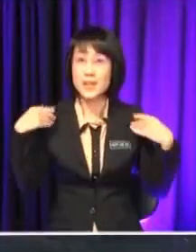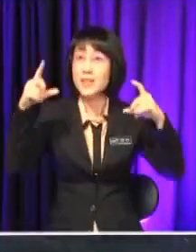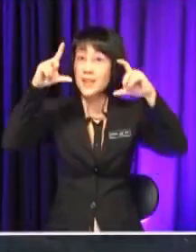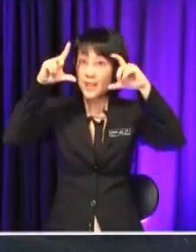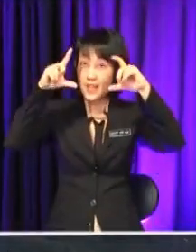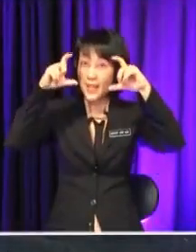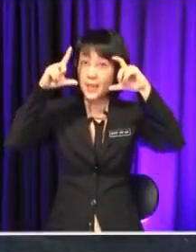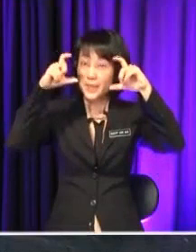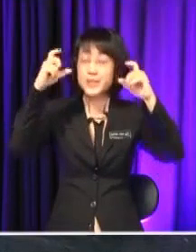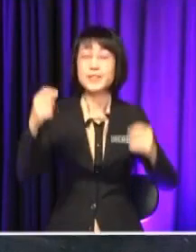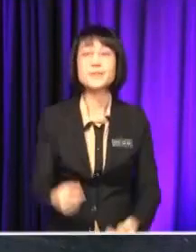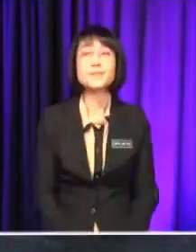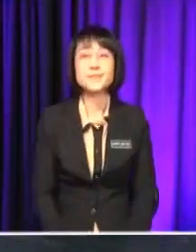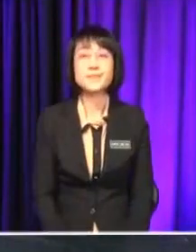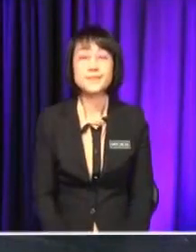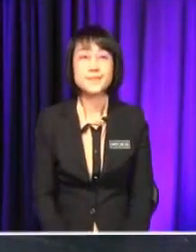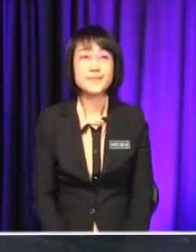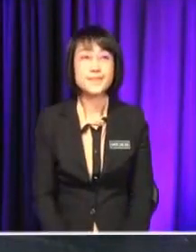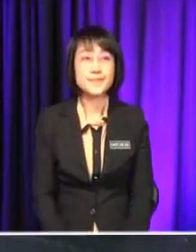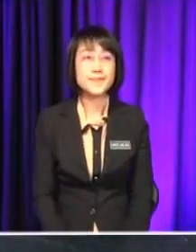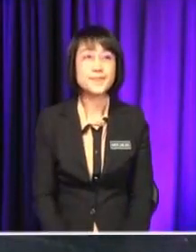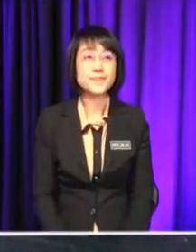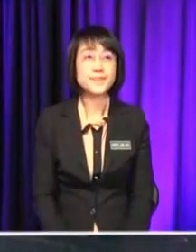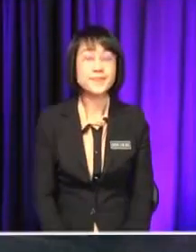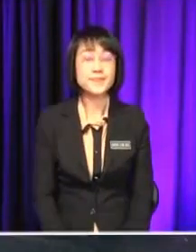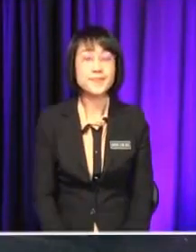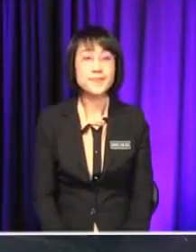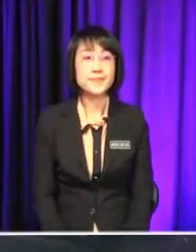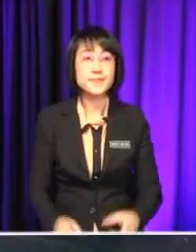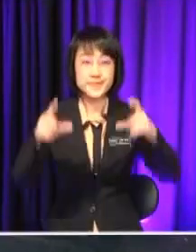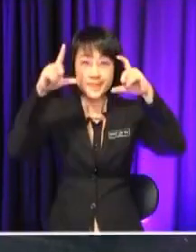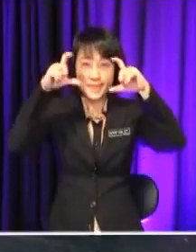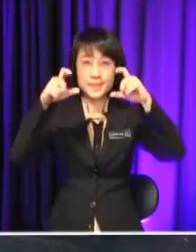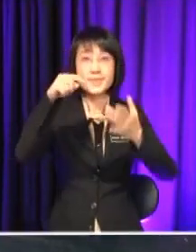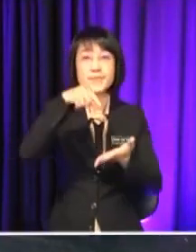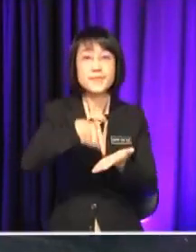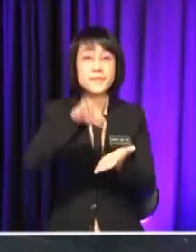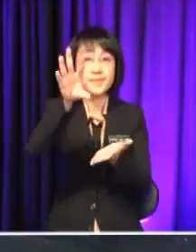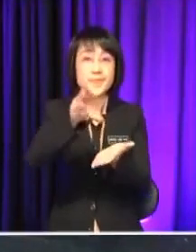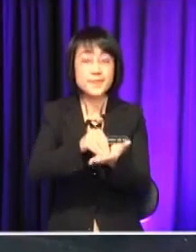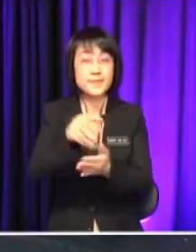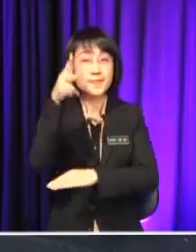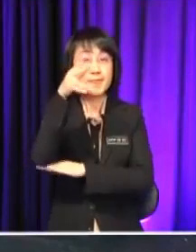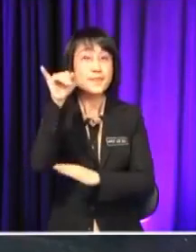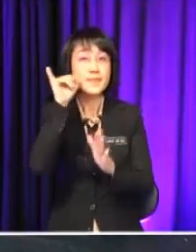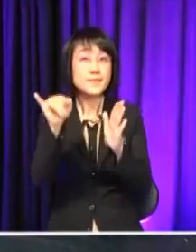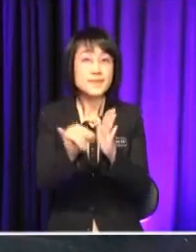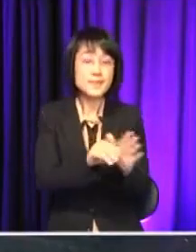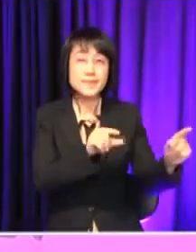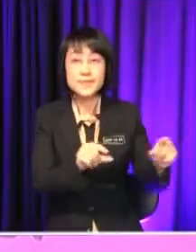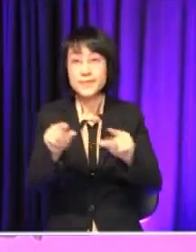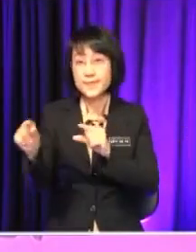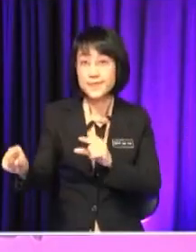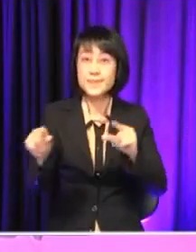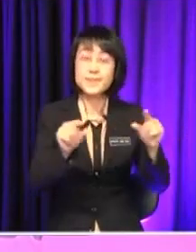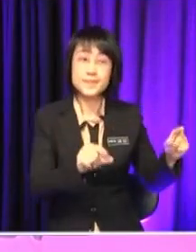kita ada Chamber berbagai jenis camble Oke jadi Camry ini adalah merekam image yang bergerak oke